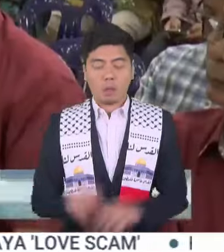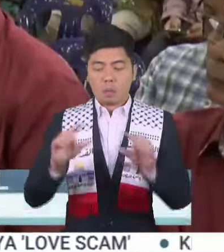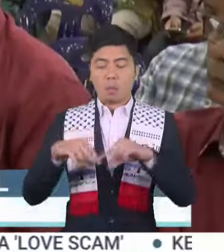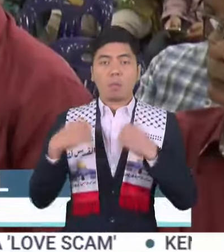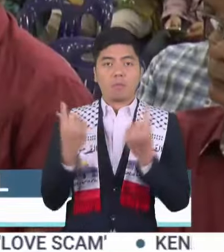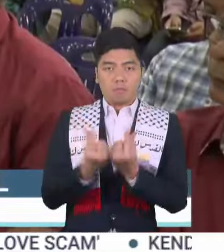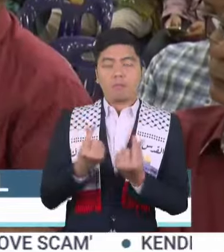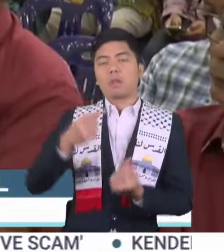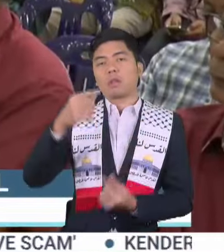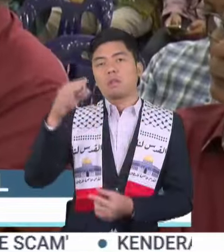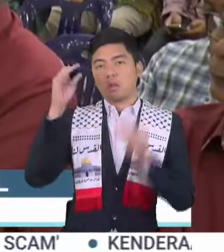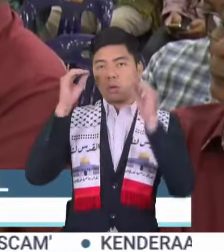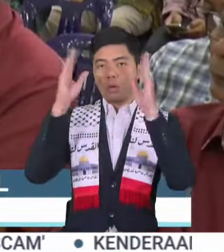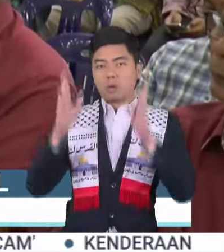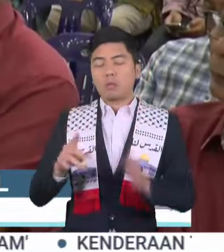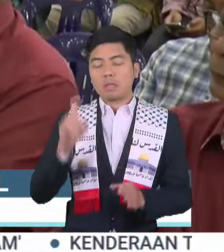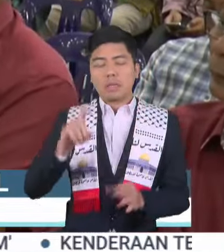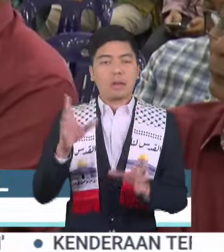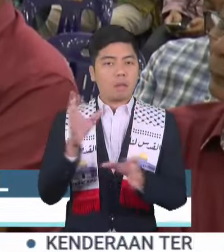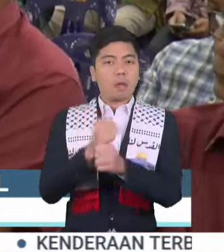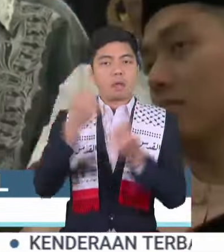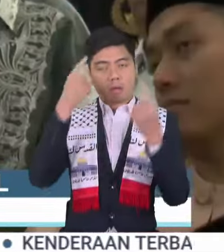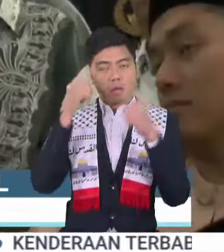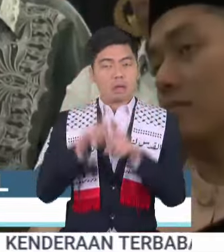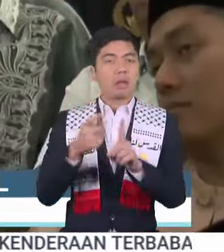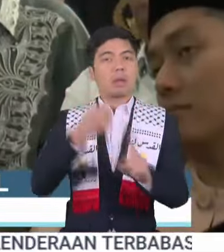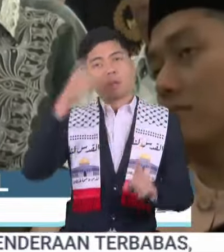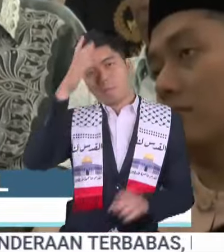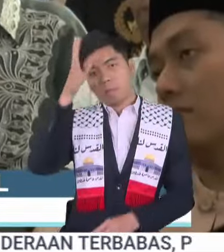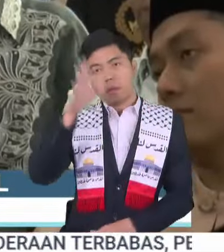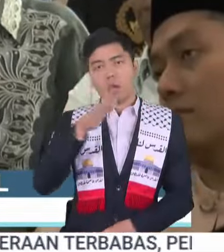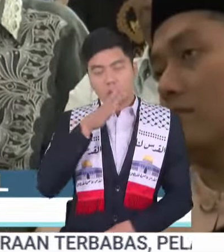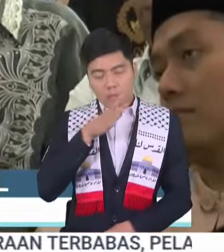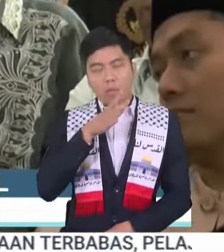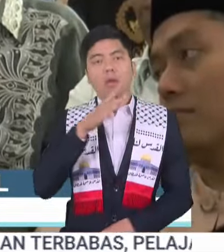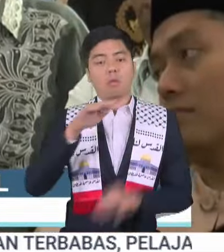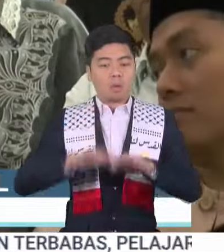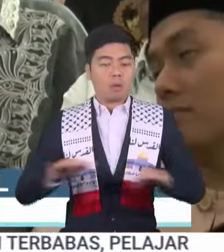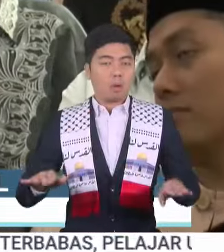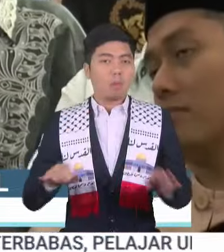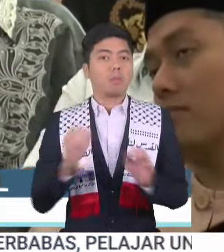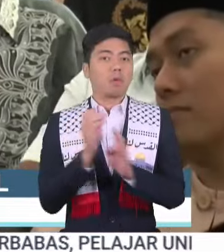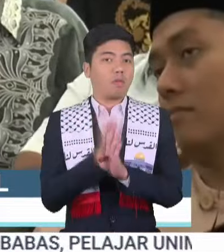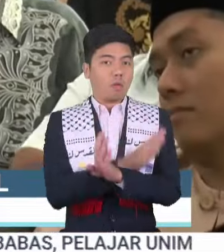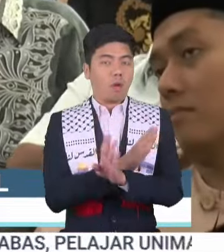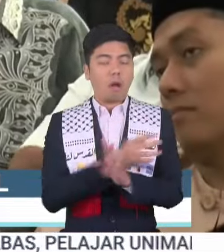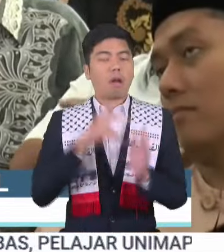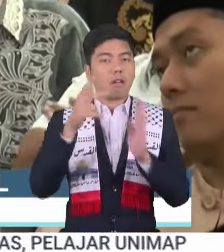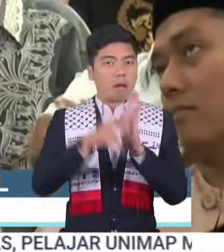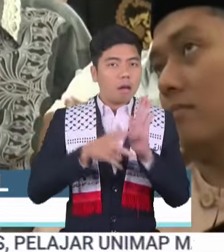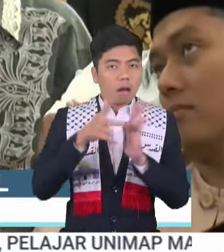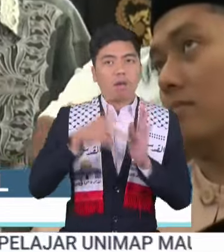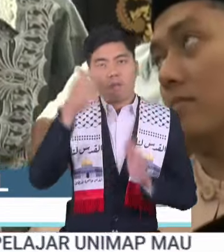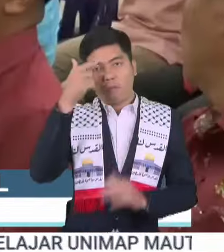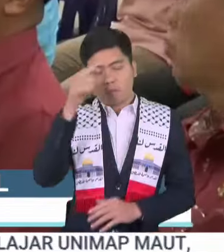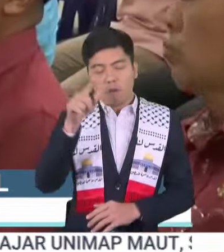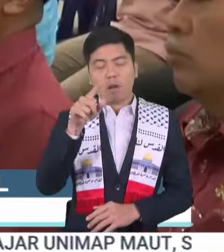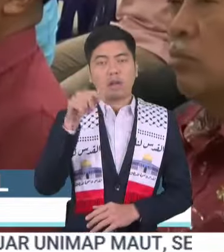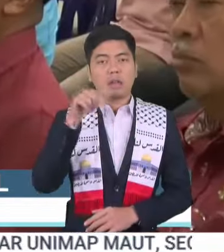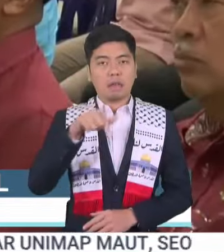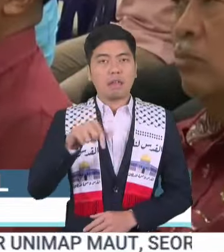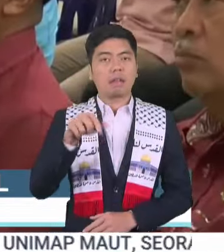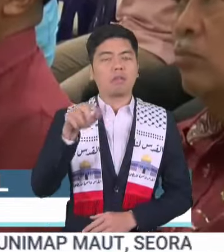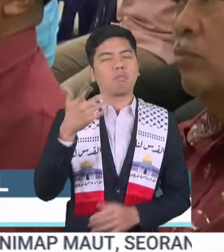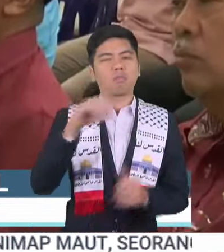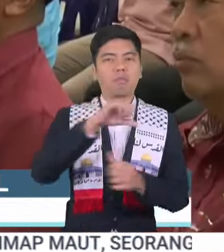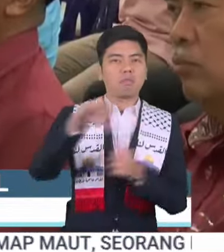Golongan guru perlu mendapat persetujuan ibu bapa murid sebelum merakam atau mengambil gambar bagi tujuan kandungan media sosial.